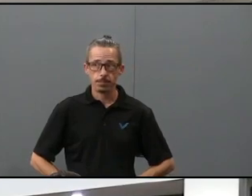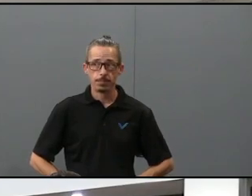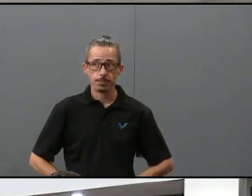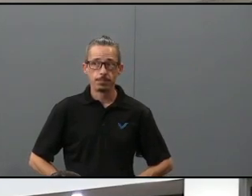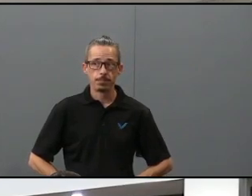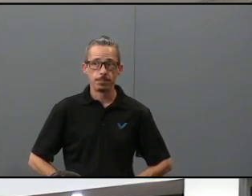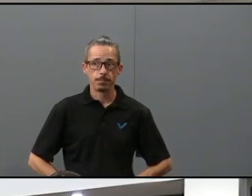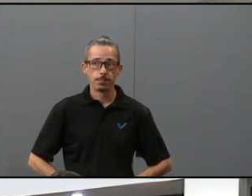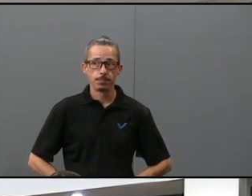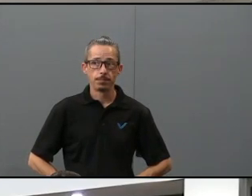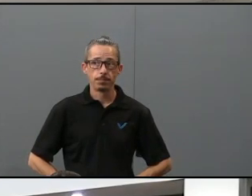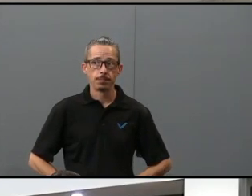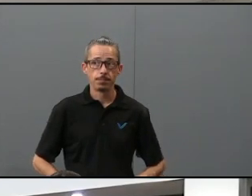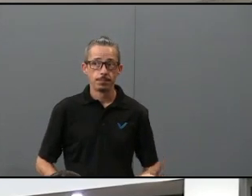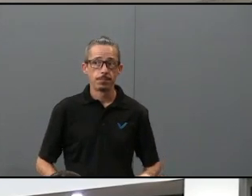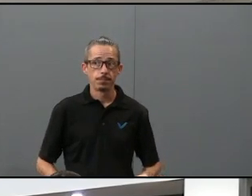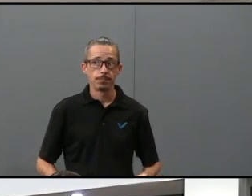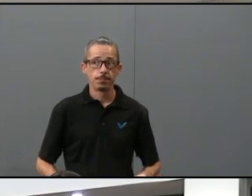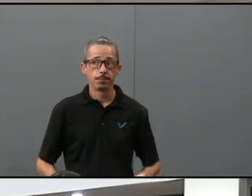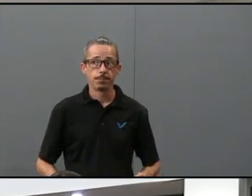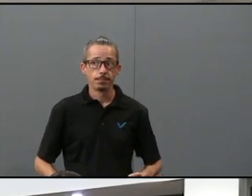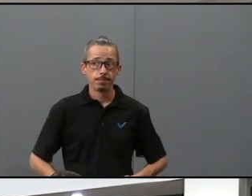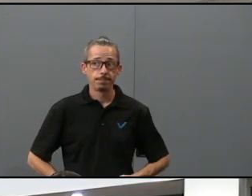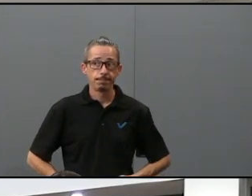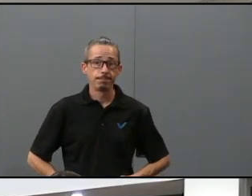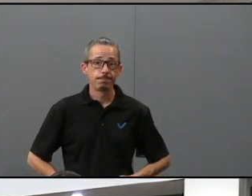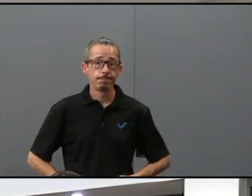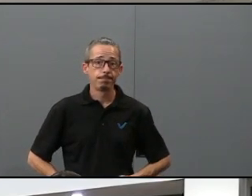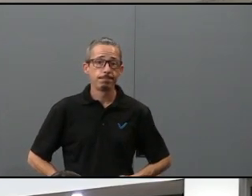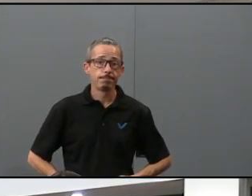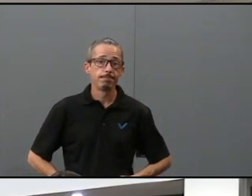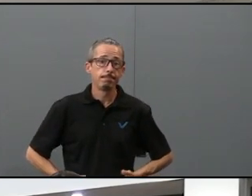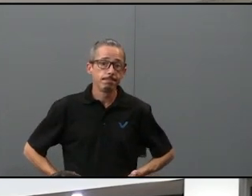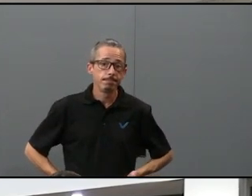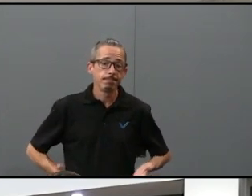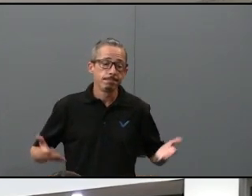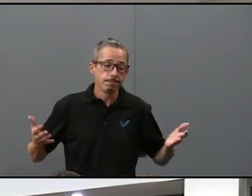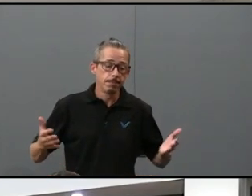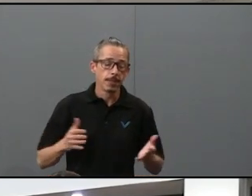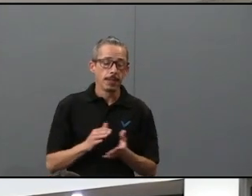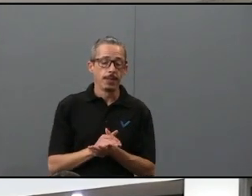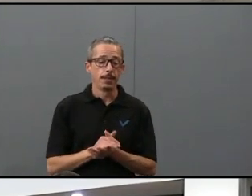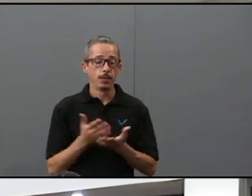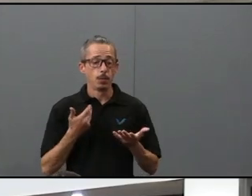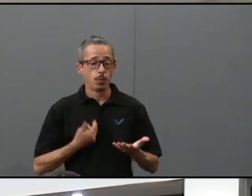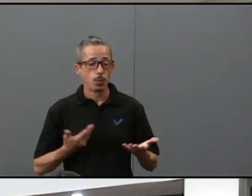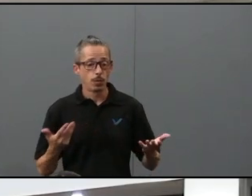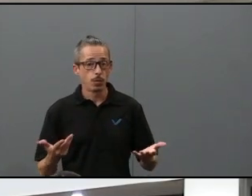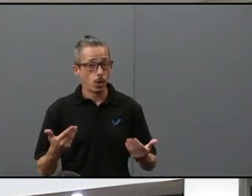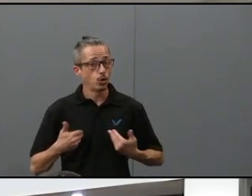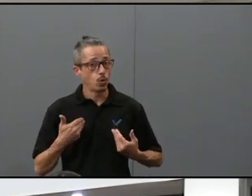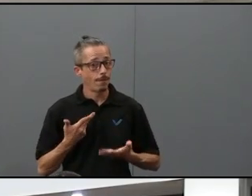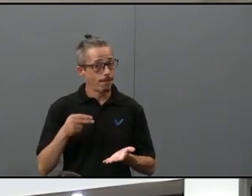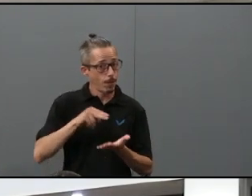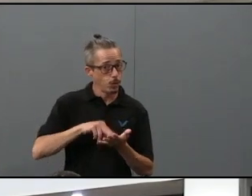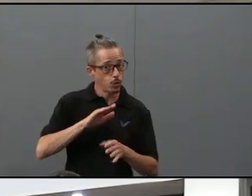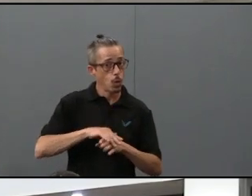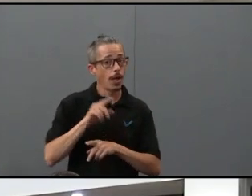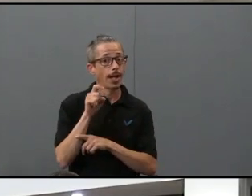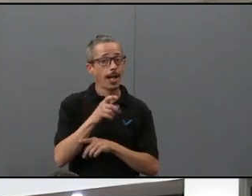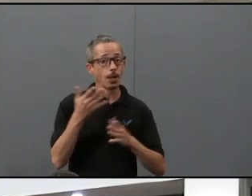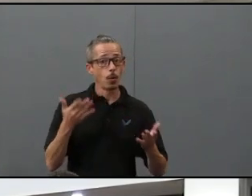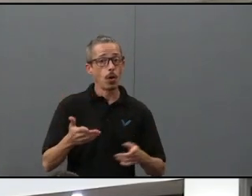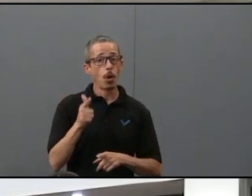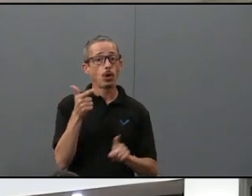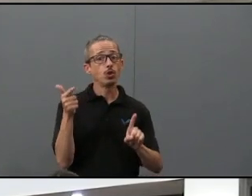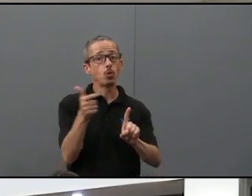l'ovre alors maintenant maintenant parmi toutes les choses que je suis je suis aussi une survivante d'un cancer surnommé le